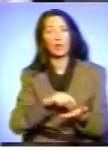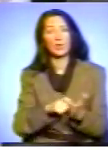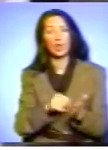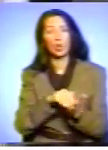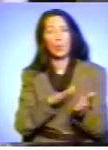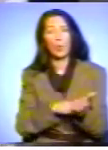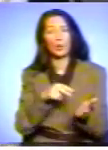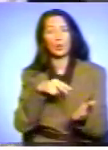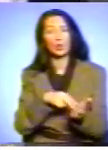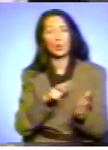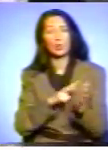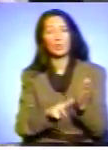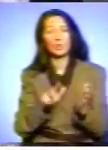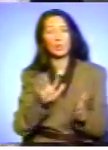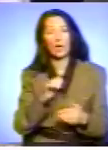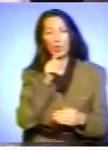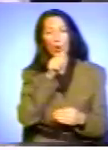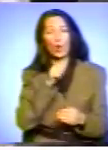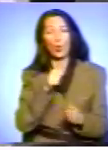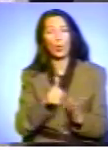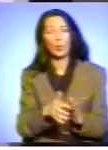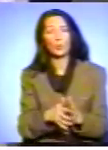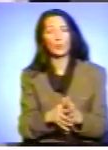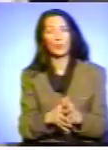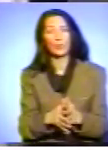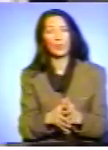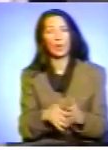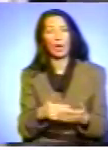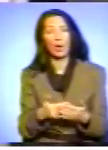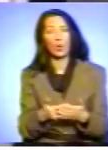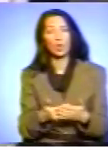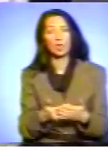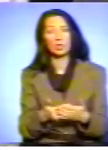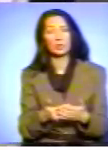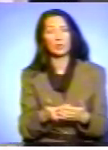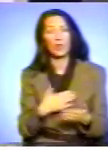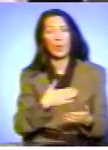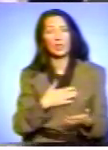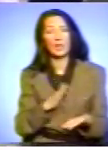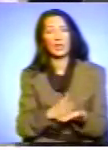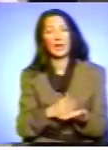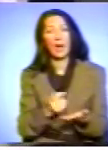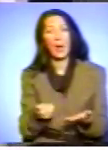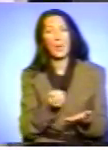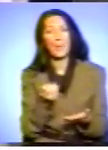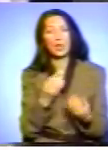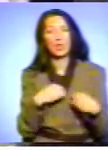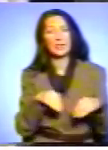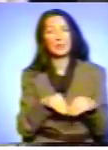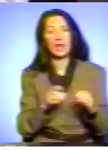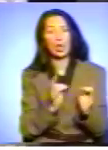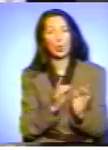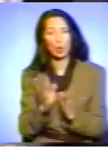обліку стою з 85-го року. Ну от у мене є малосімейний гуртожиток, а